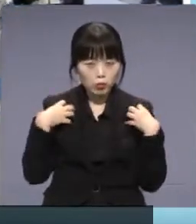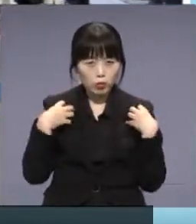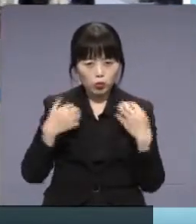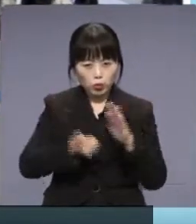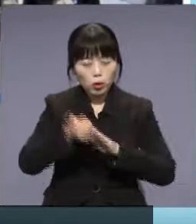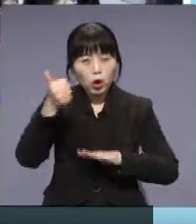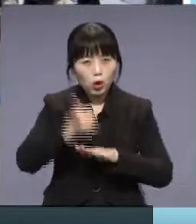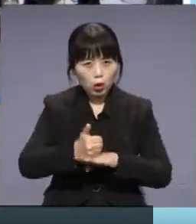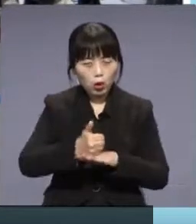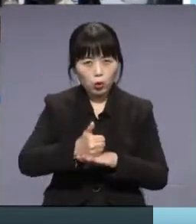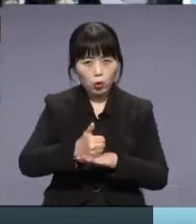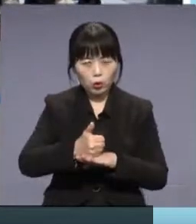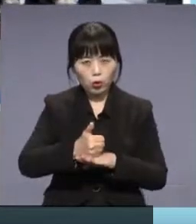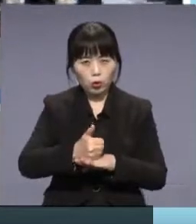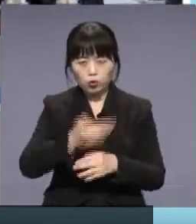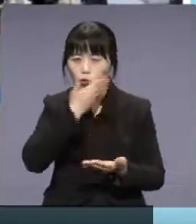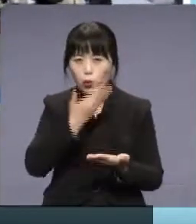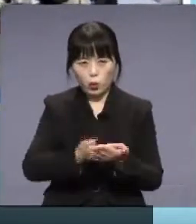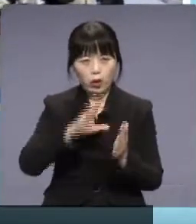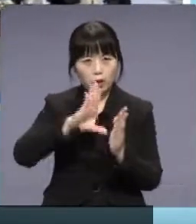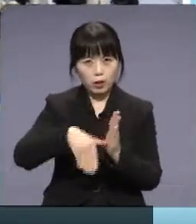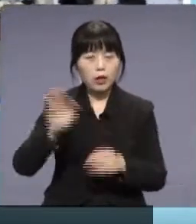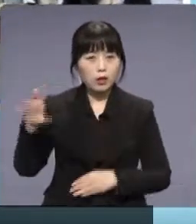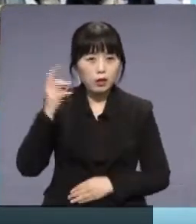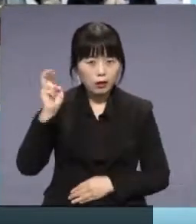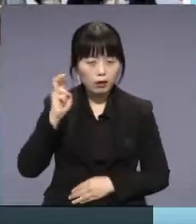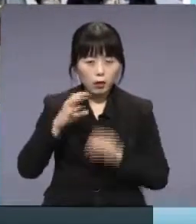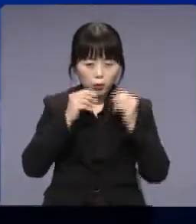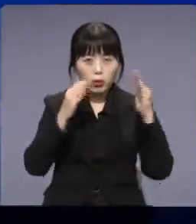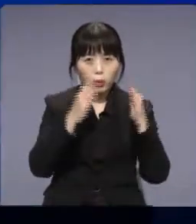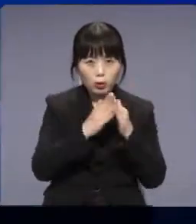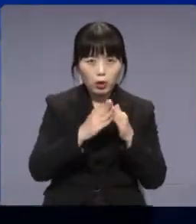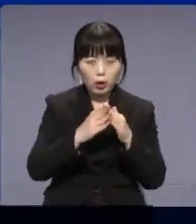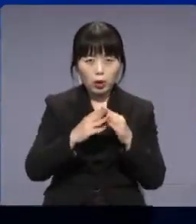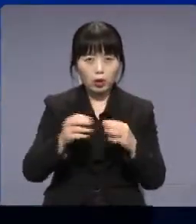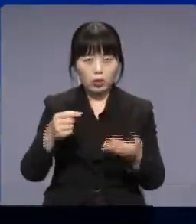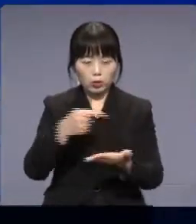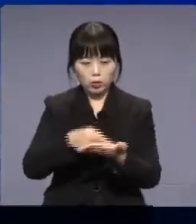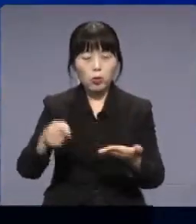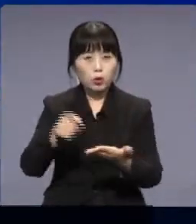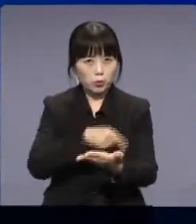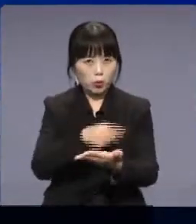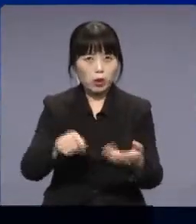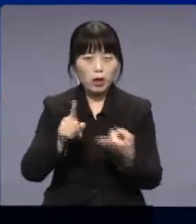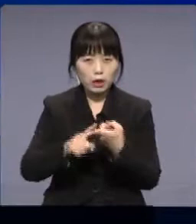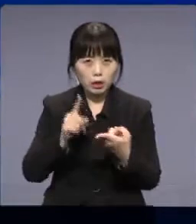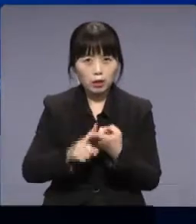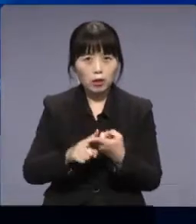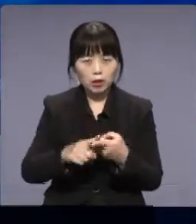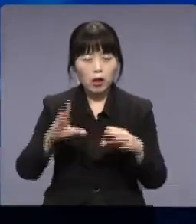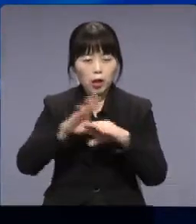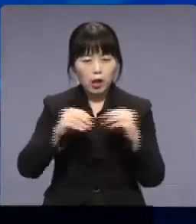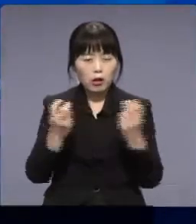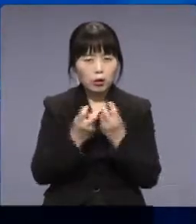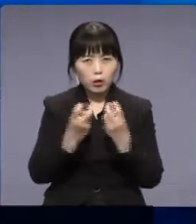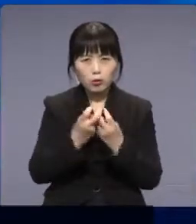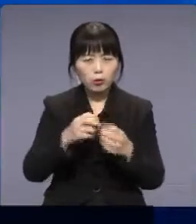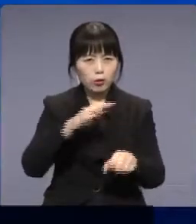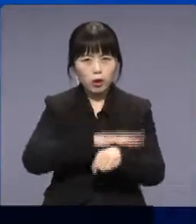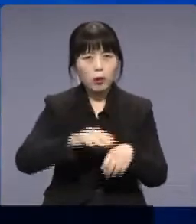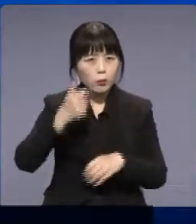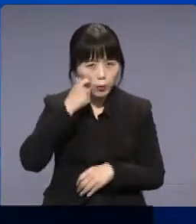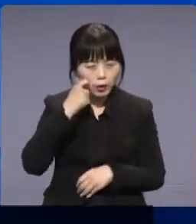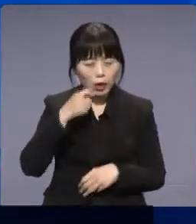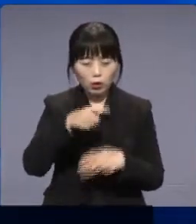여부를 결정할 중요한 키가 되는 게 아닐까 싶습니다. 네, 부동산 그리고 소상공인 손실 보상 여기에 대한 해결을 제대로 못했다. 그 문제는